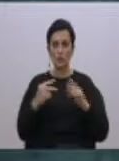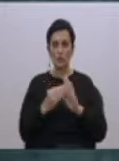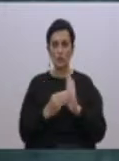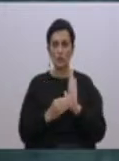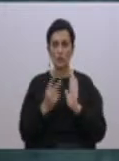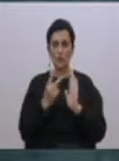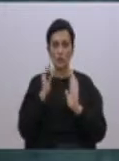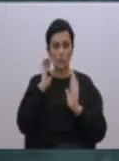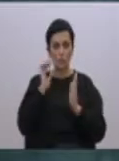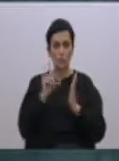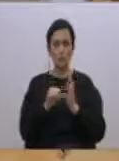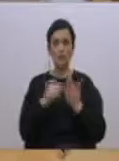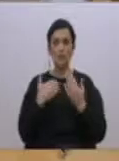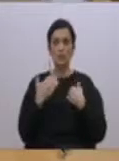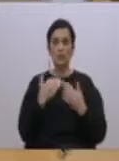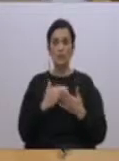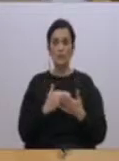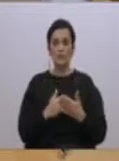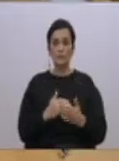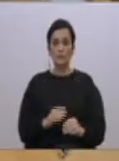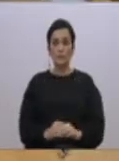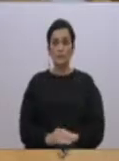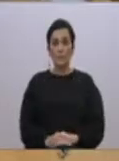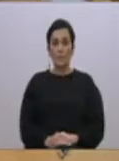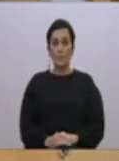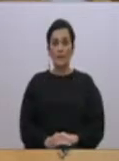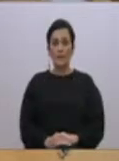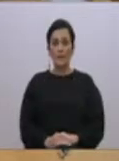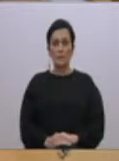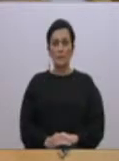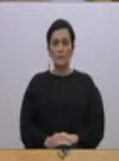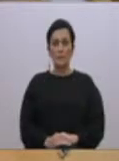მეორე მოსმენით თავ ჩართულ კენჩისკის რეჟიმში.